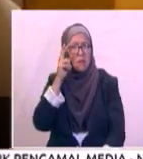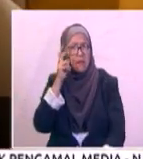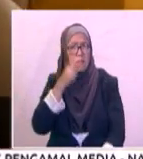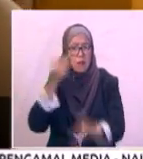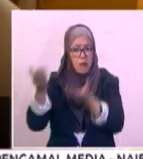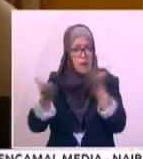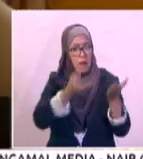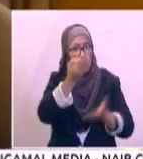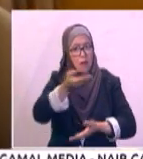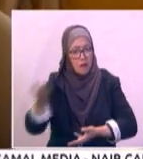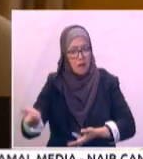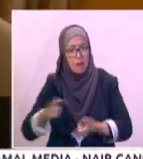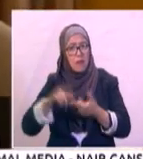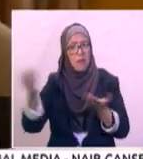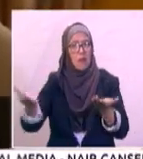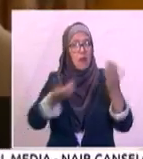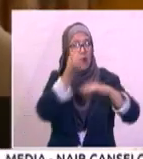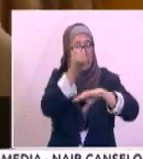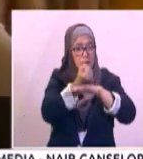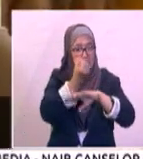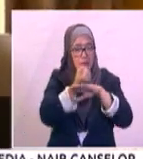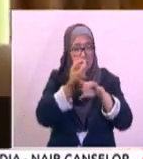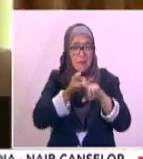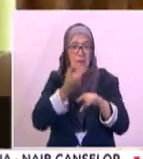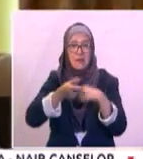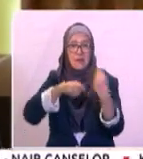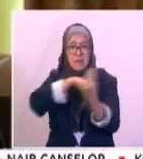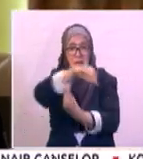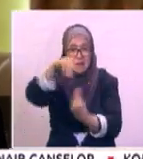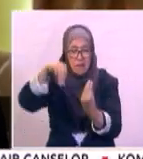daripada Madinah atau Mekah ini boleh mendatangkan